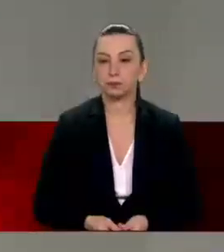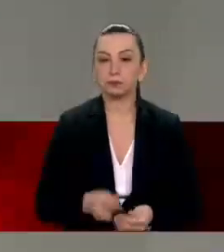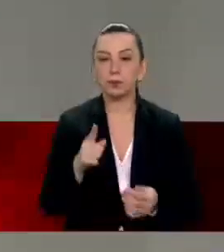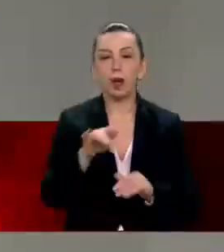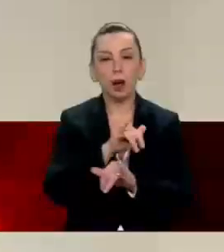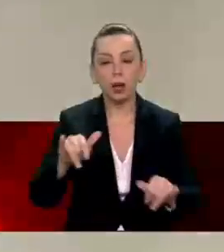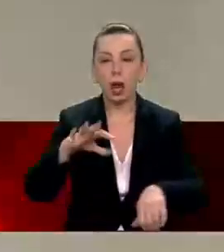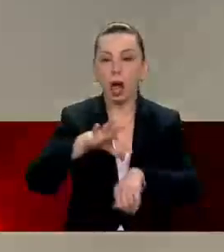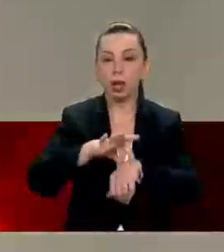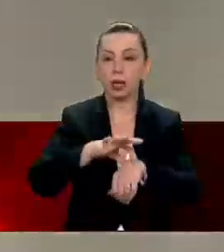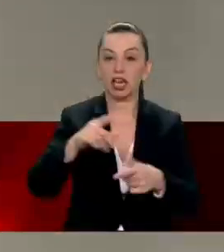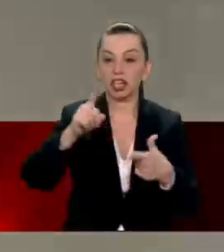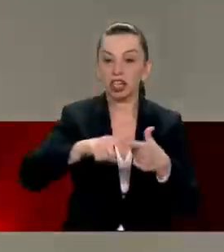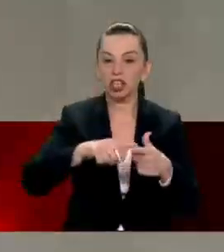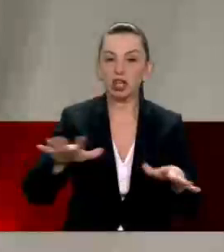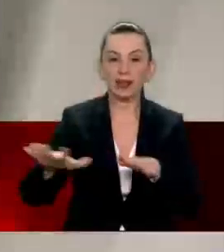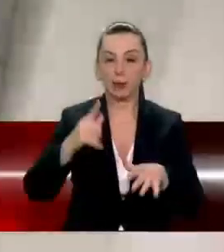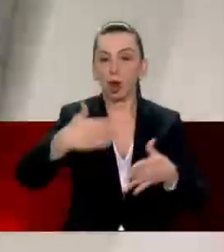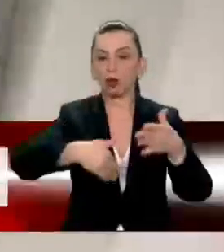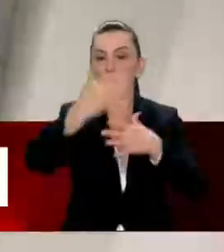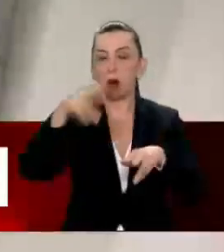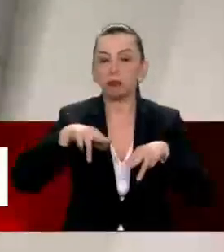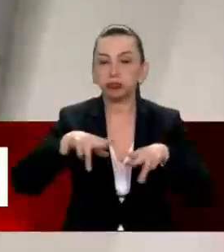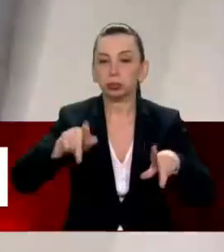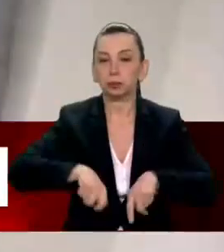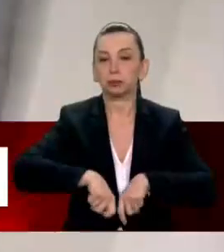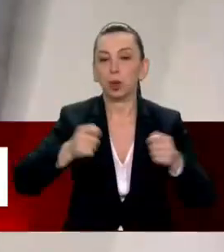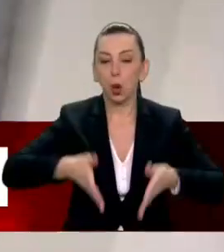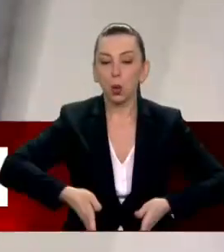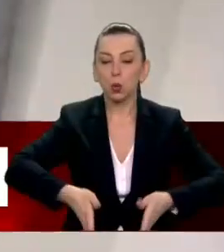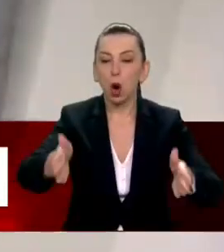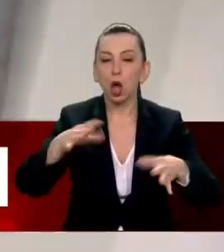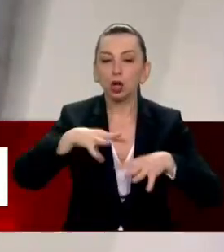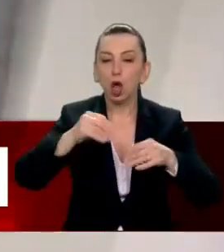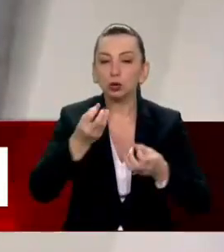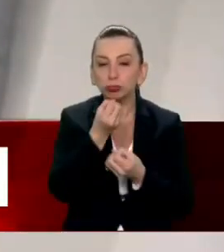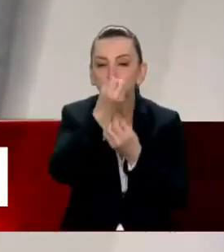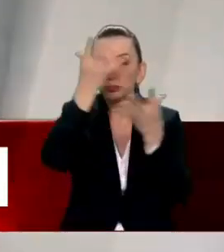Aynı hastanede ikinci deprem duvarları patlattı, koridorlar toz bulutuyla doldu.